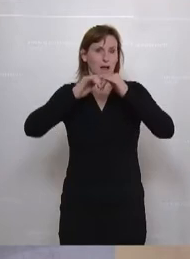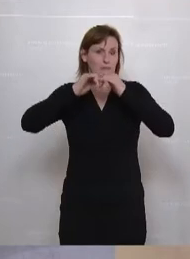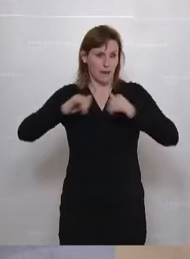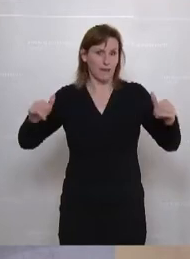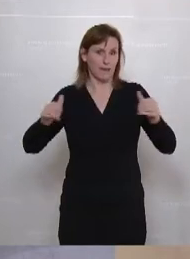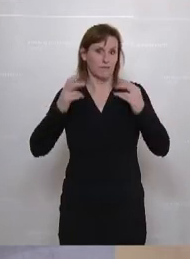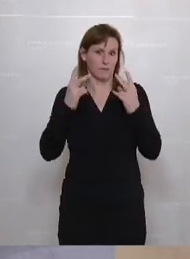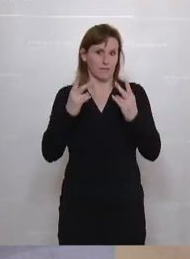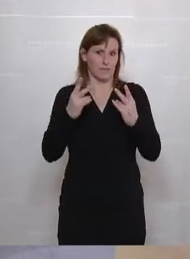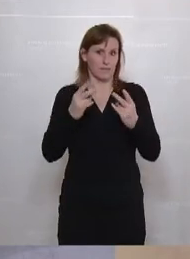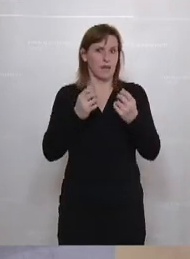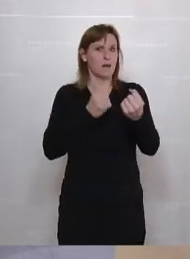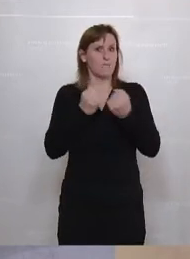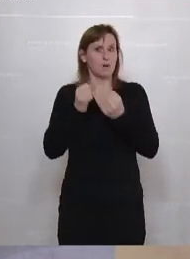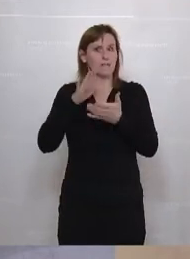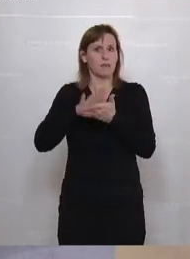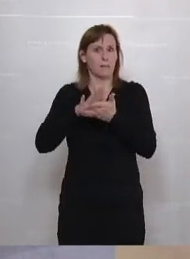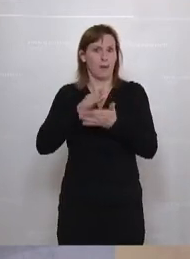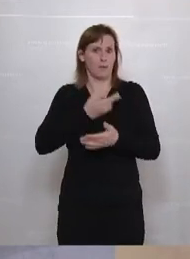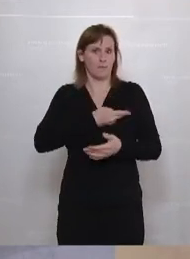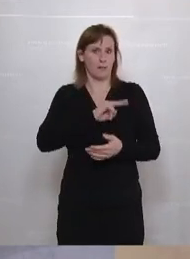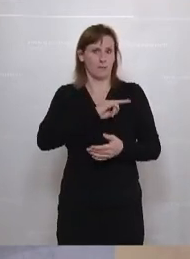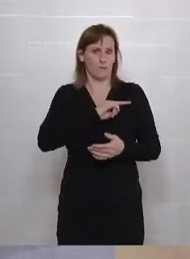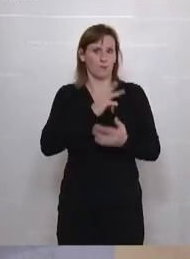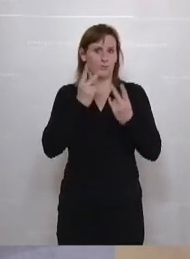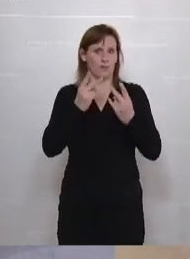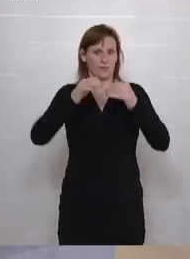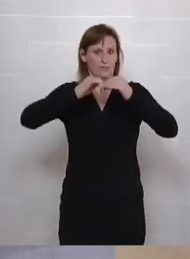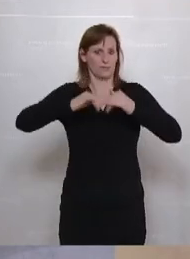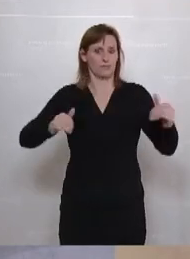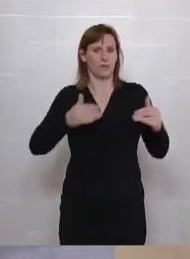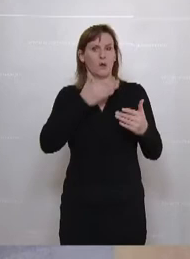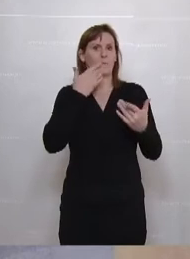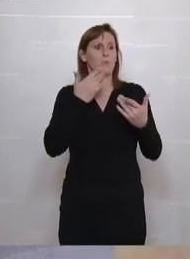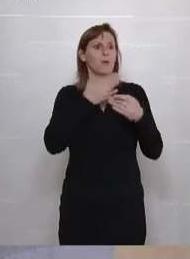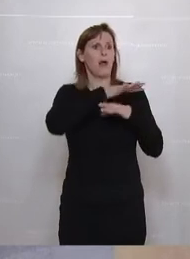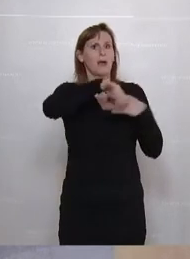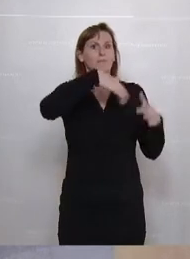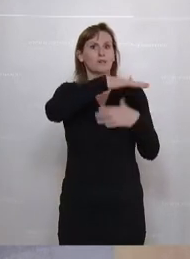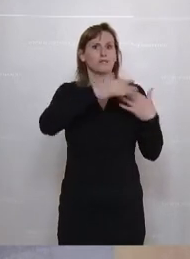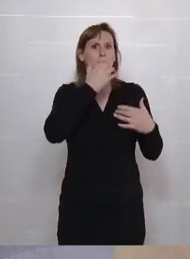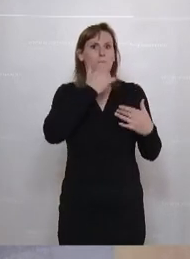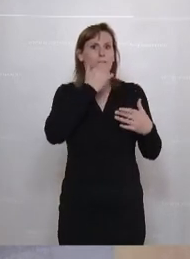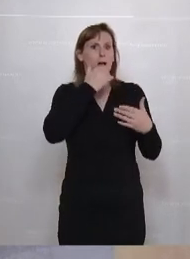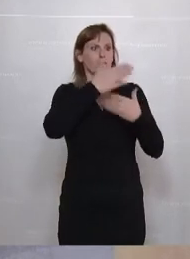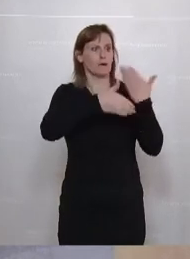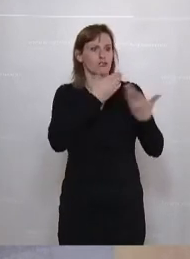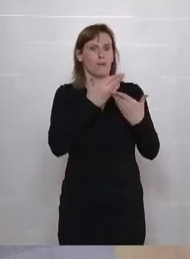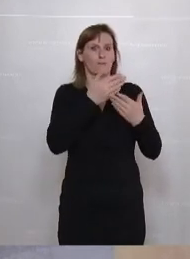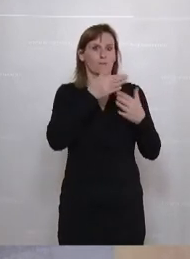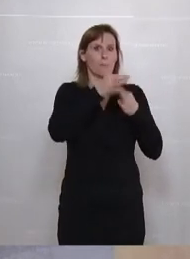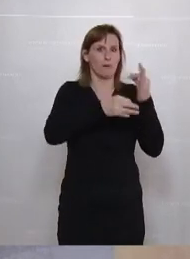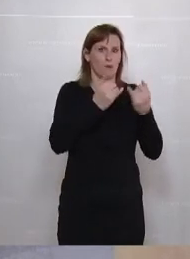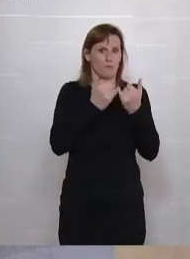der Politik und der politischen Verantwortung. Und nicht bei den privatwirtschaftlichen Vorgängen. Und meine